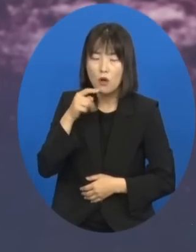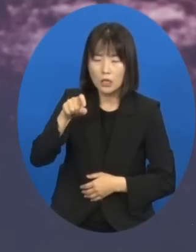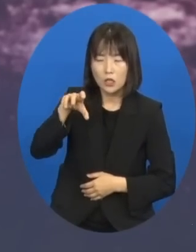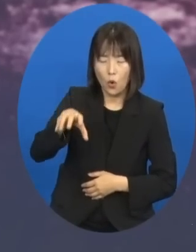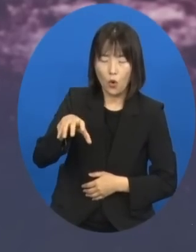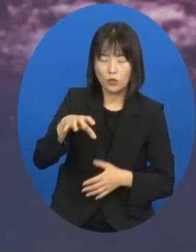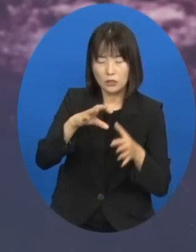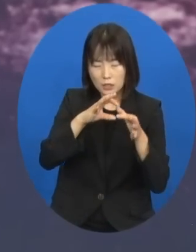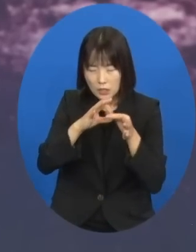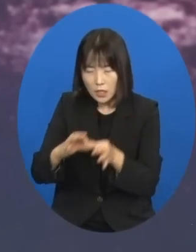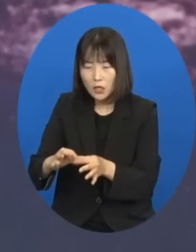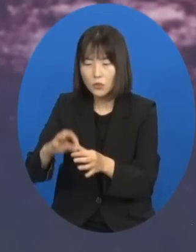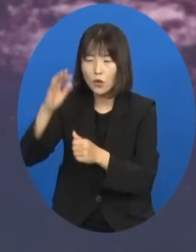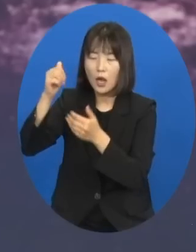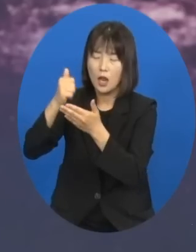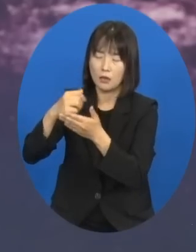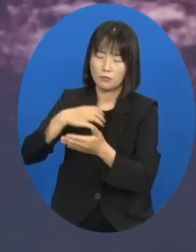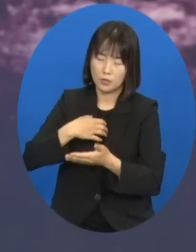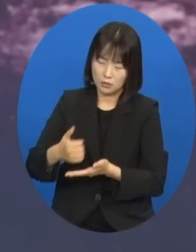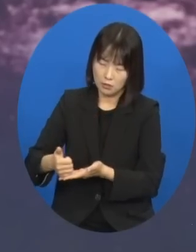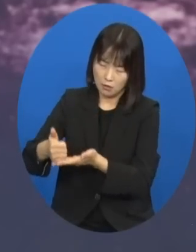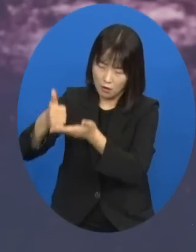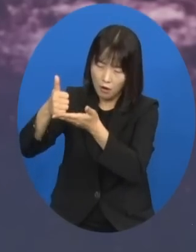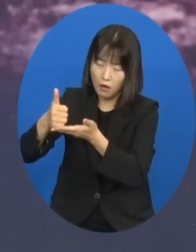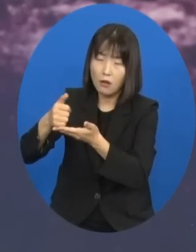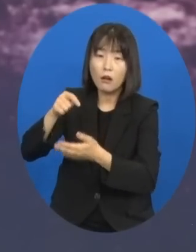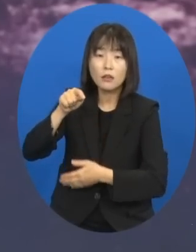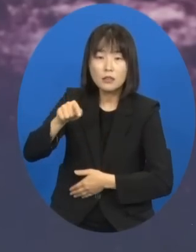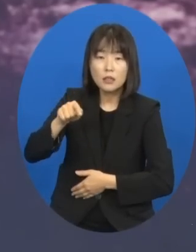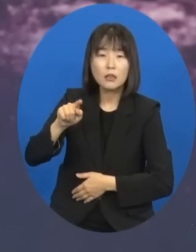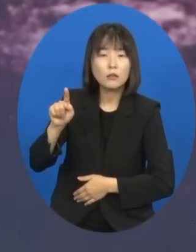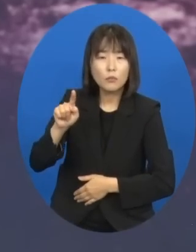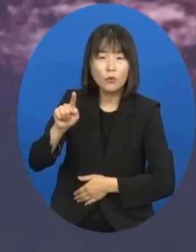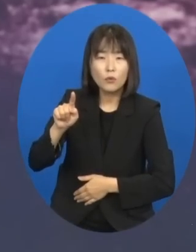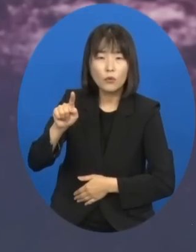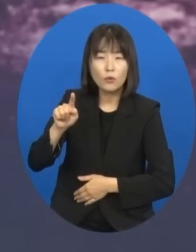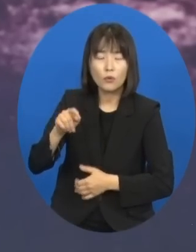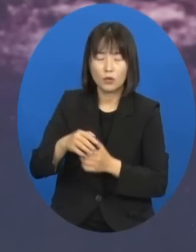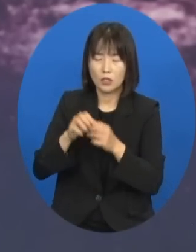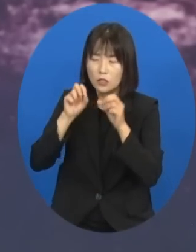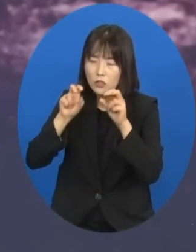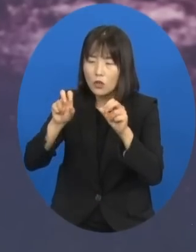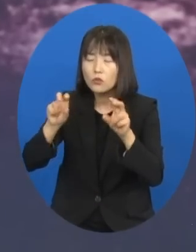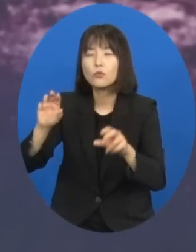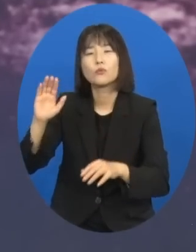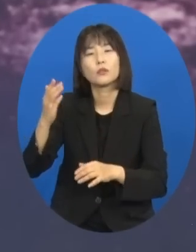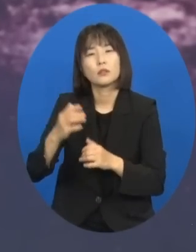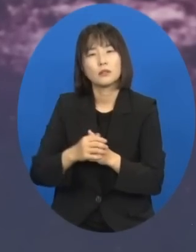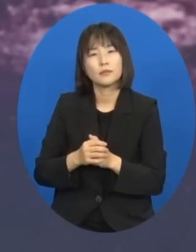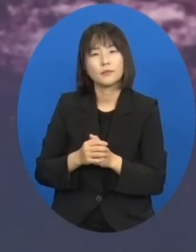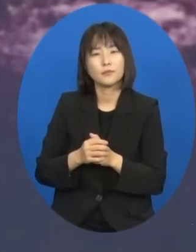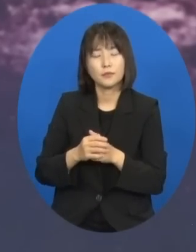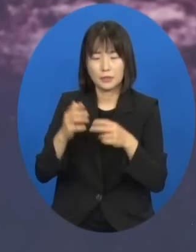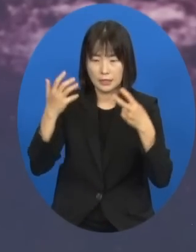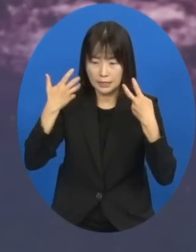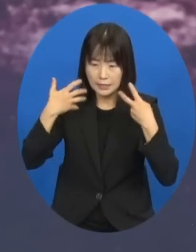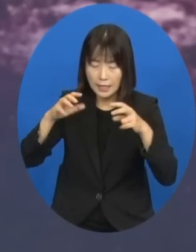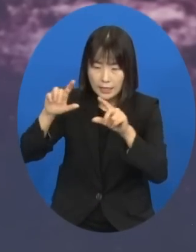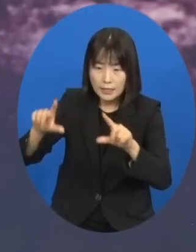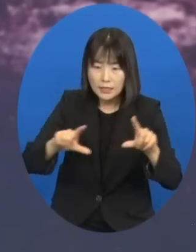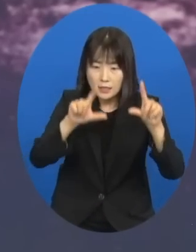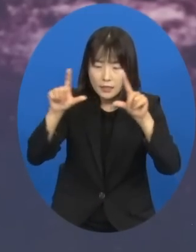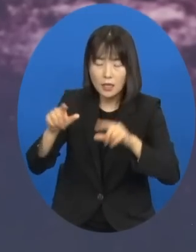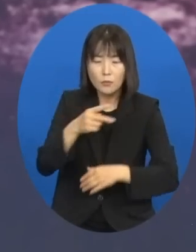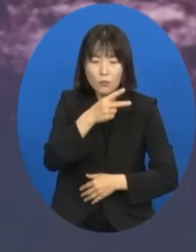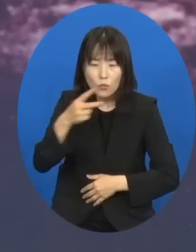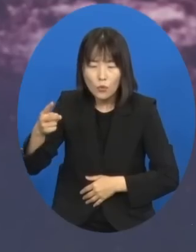하나님을 전심으로 섬겼는데 그 자체가 뭐가 된 거예요? 선교가 된 거예요. 그 자체가 다니엘의 삶 자체가 부르신